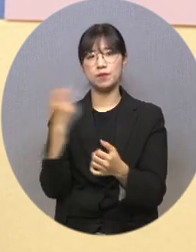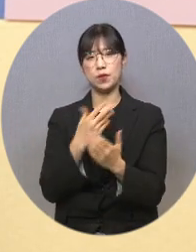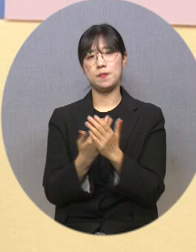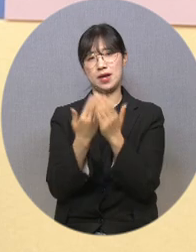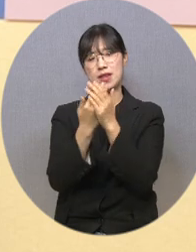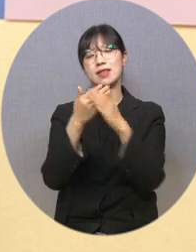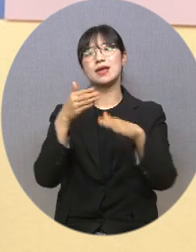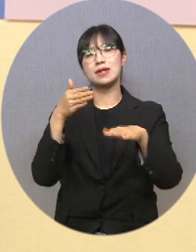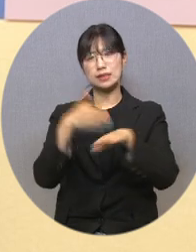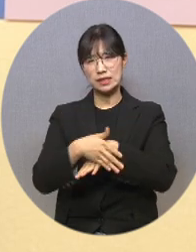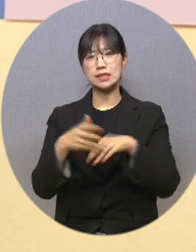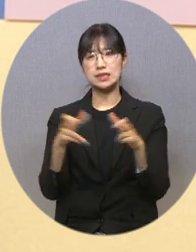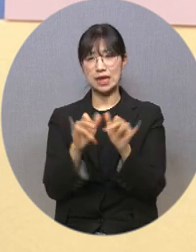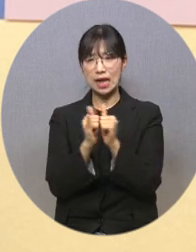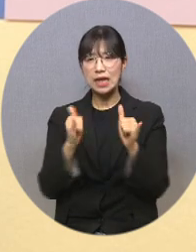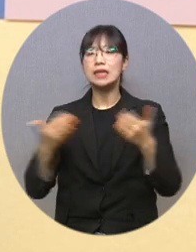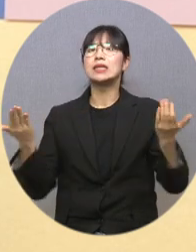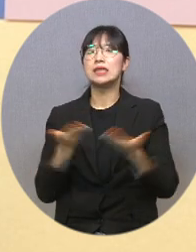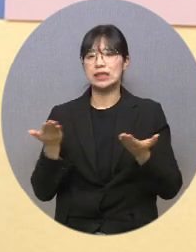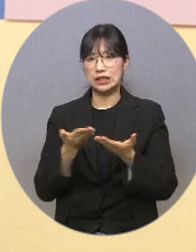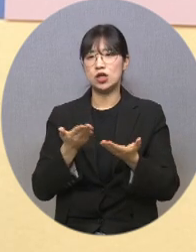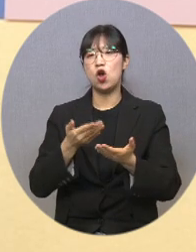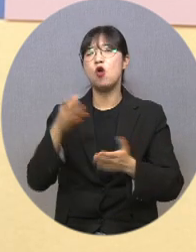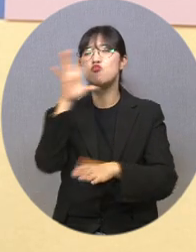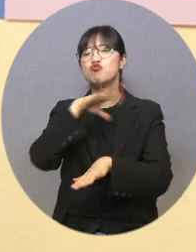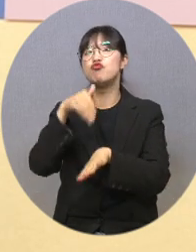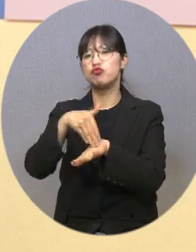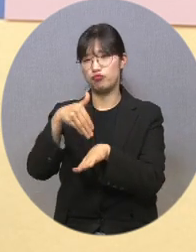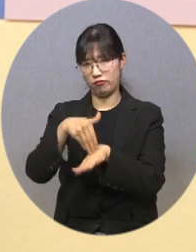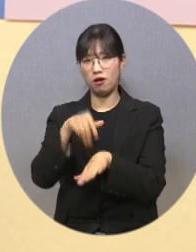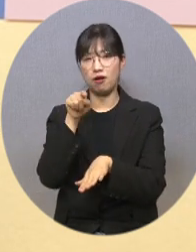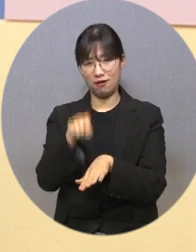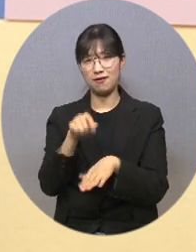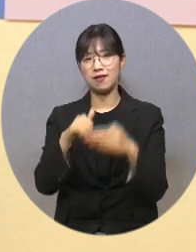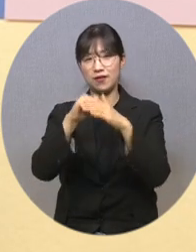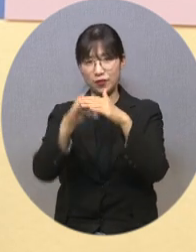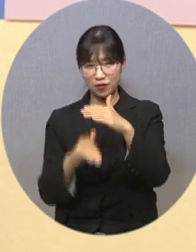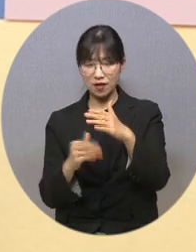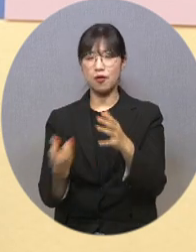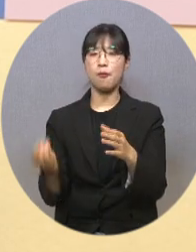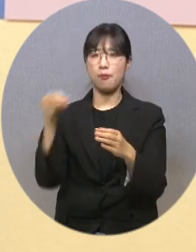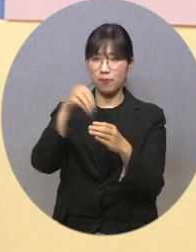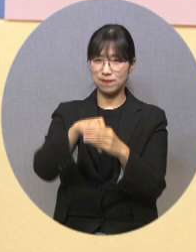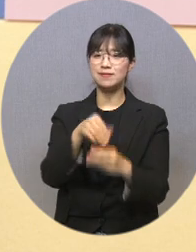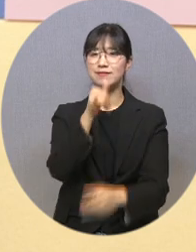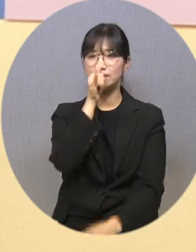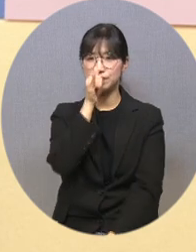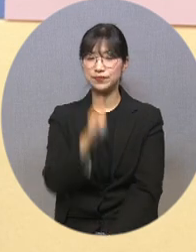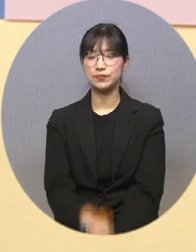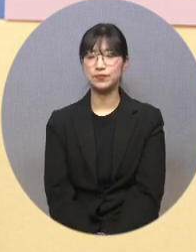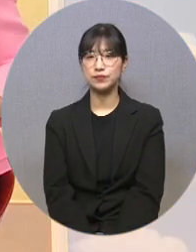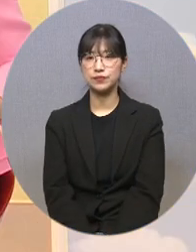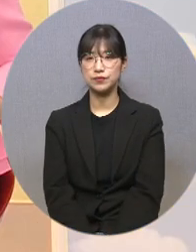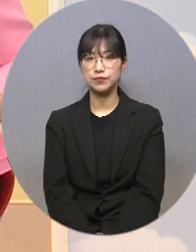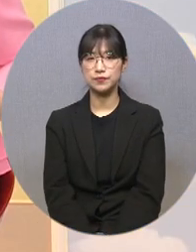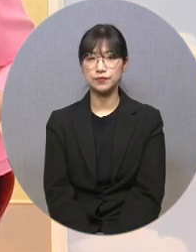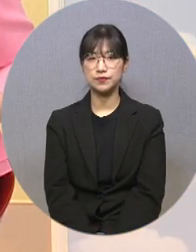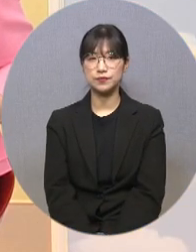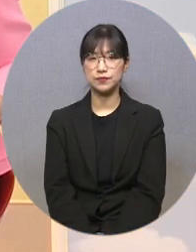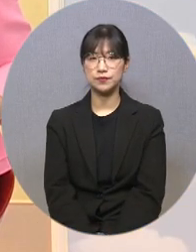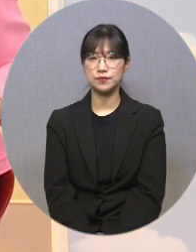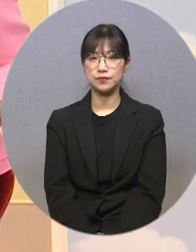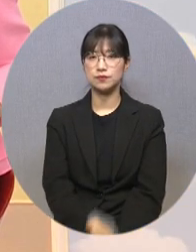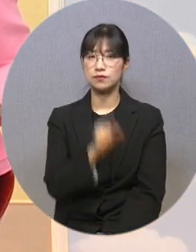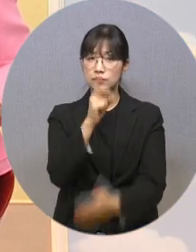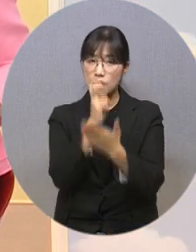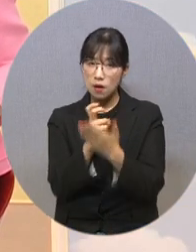발달장애인 직업 훈련이라든가 이런 것들을 이제 주요 내용으로 이 조례에 담고 있습니다.